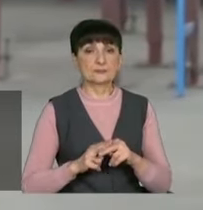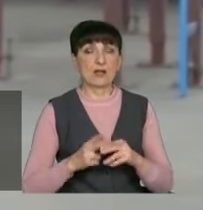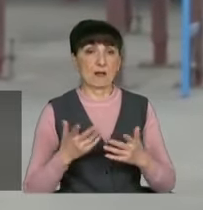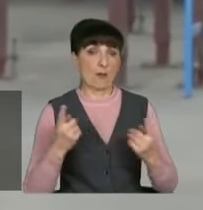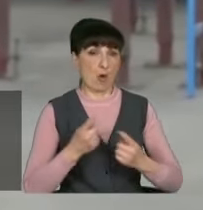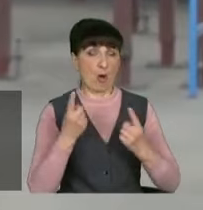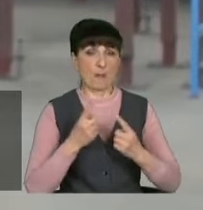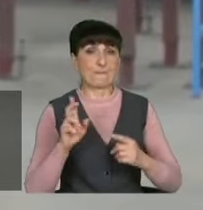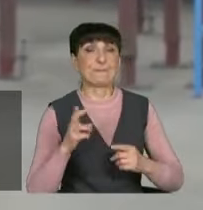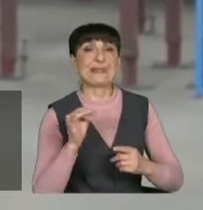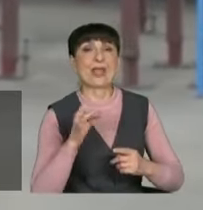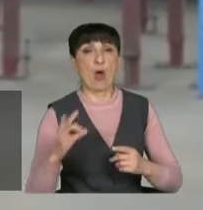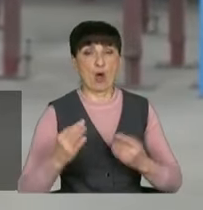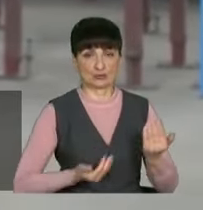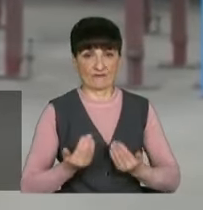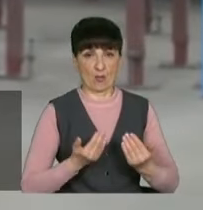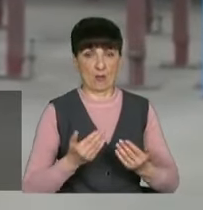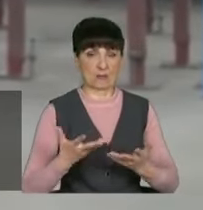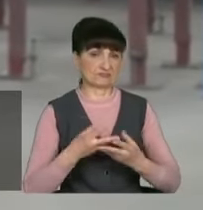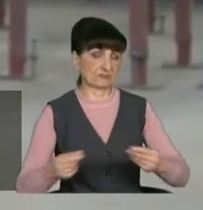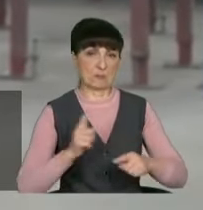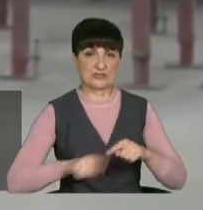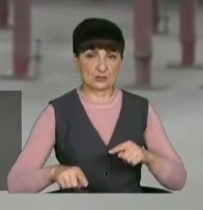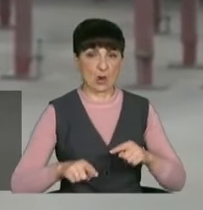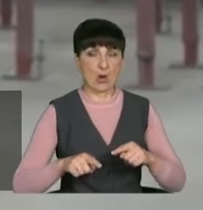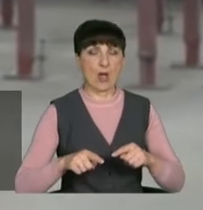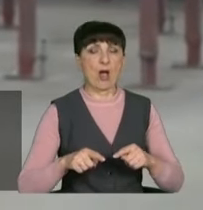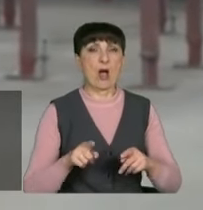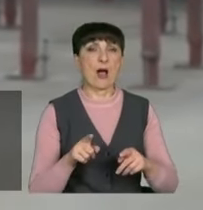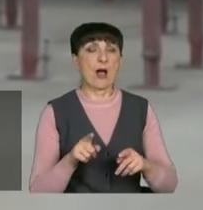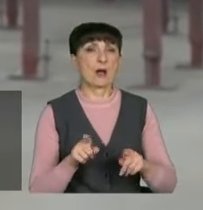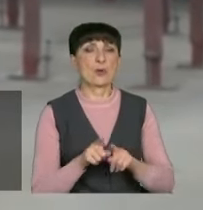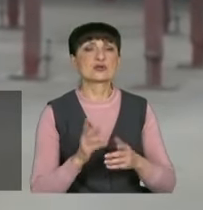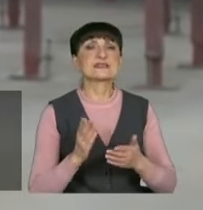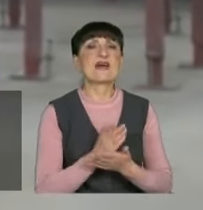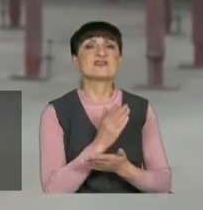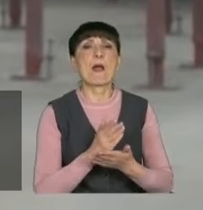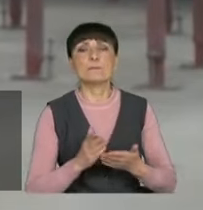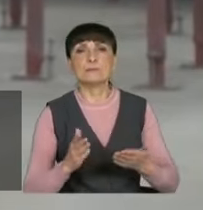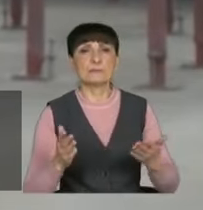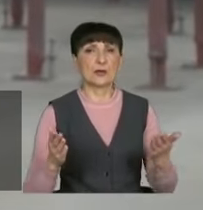органика, и оно перерабатывается очень быстро. Ну, вы сами понимаете, что совсем